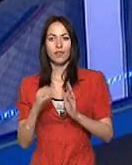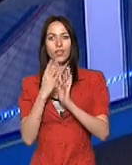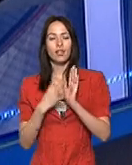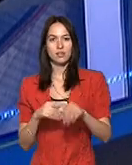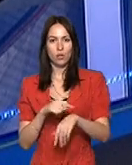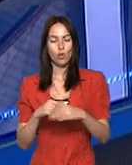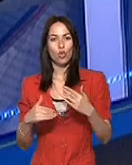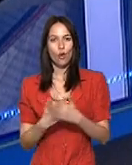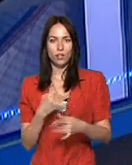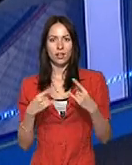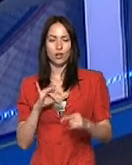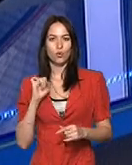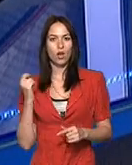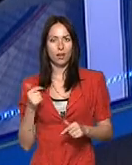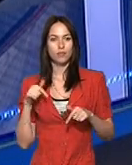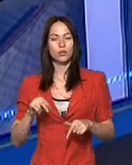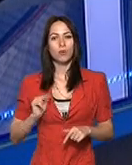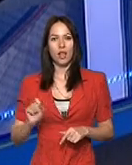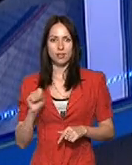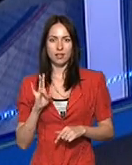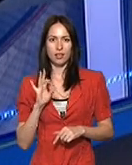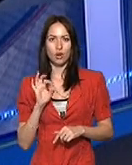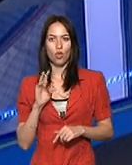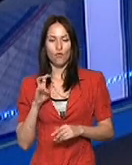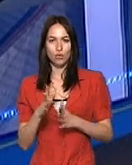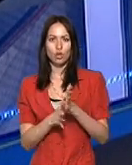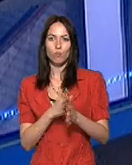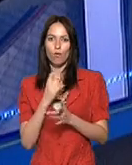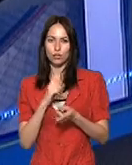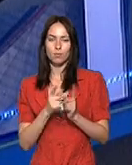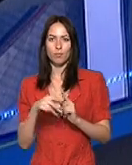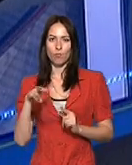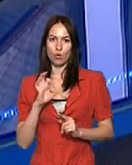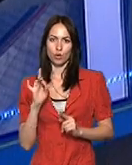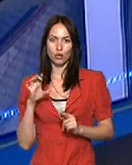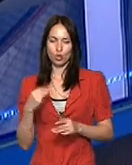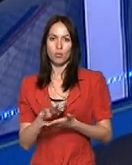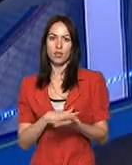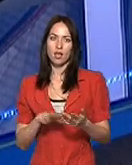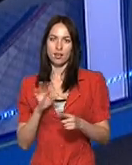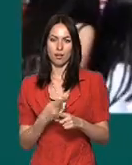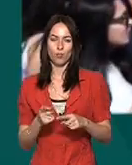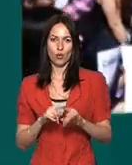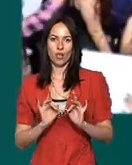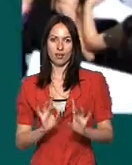19 година. Новини на каналі ЮА Харків. Студію Олександра Новосел. Мову жестів перекладає Моніка Соробей. Далі про таке.